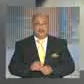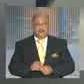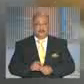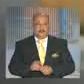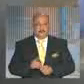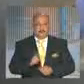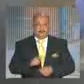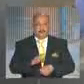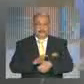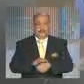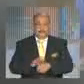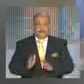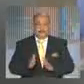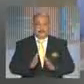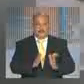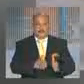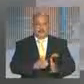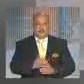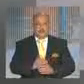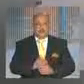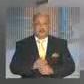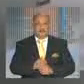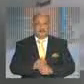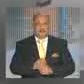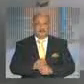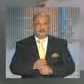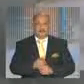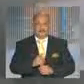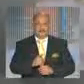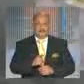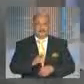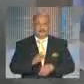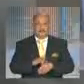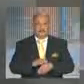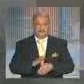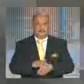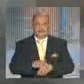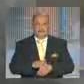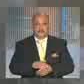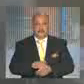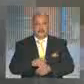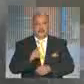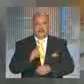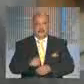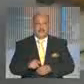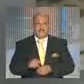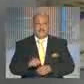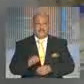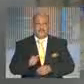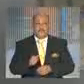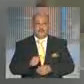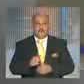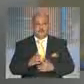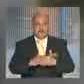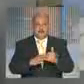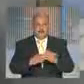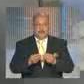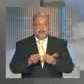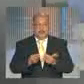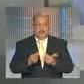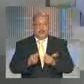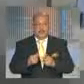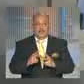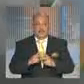وعلاجه، يحد من نقل الجراثيم التي قد تؤدي إلى التعفنات بالوسط الاستشفائي وتضر بصحة